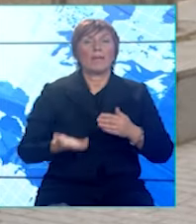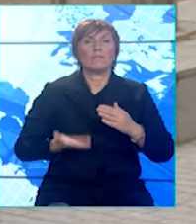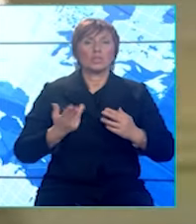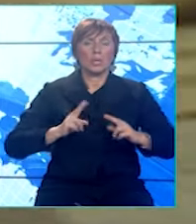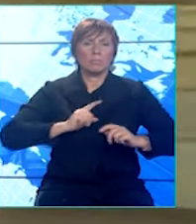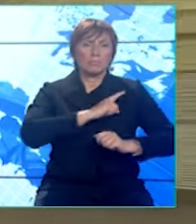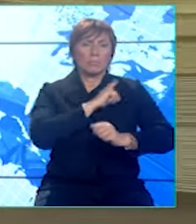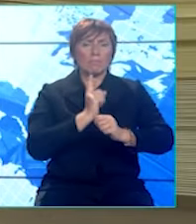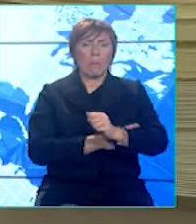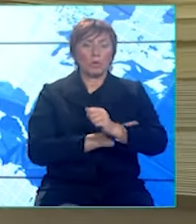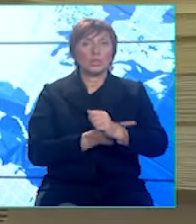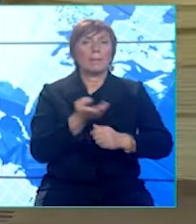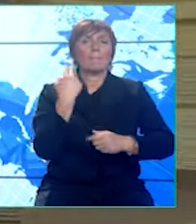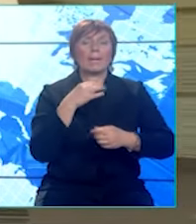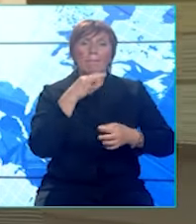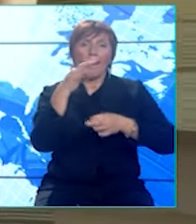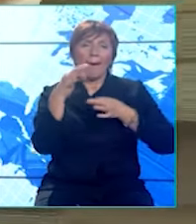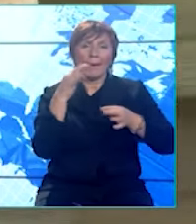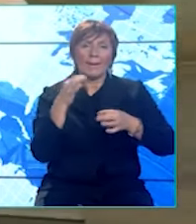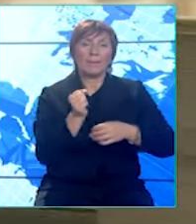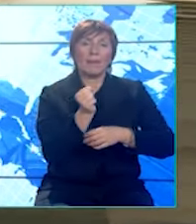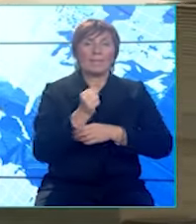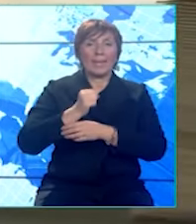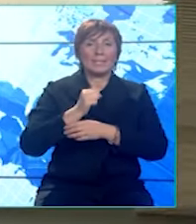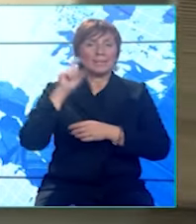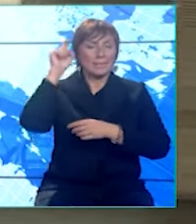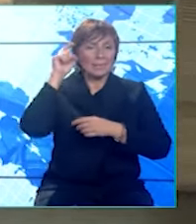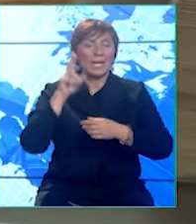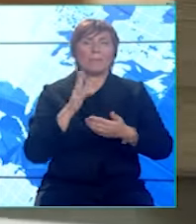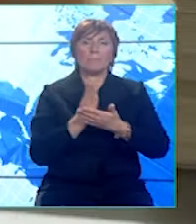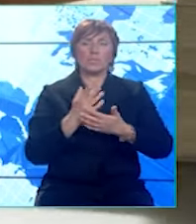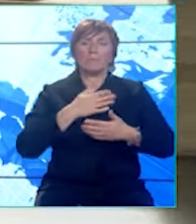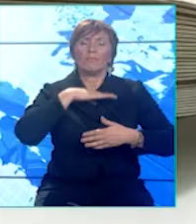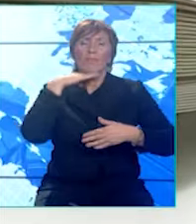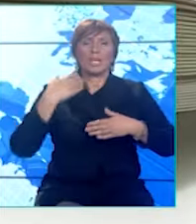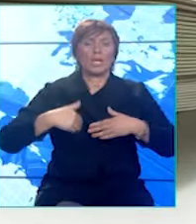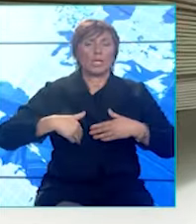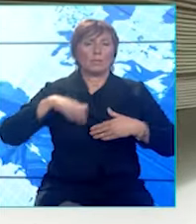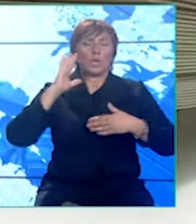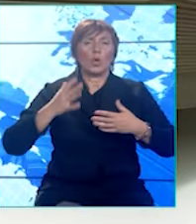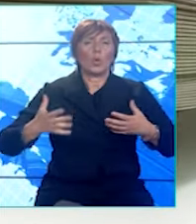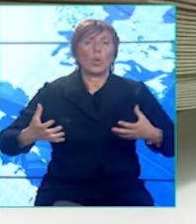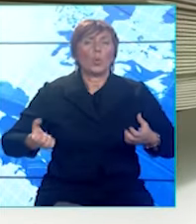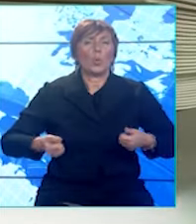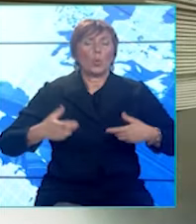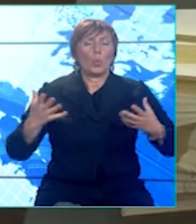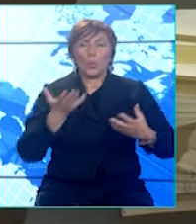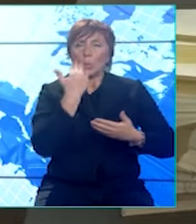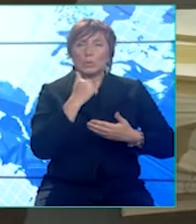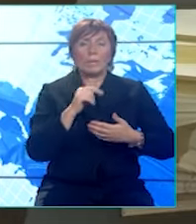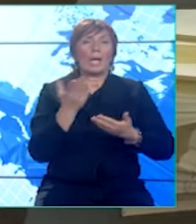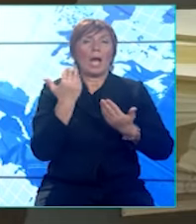moći. Prema anketama, krajnja desnica će ostvariti značajan uspjeh. Odraz je to rezultata koje su desničarske